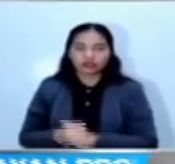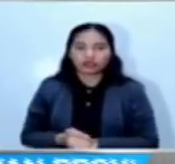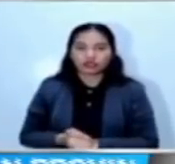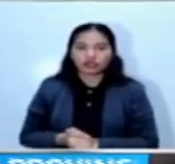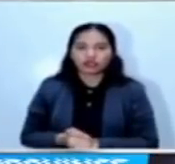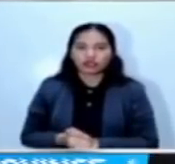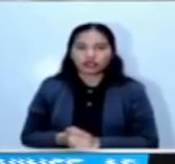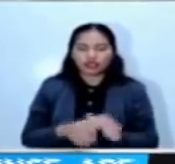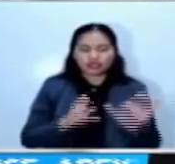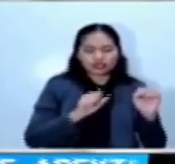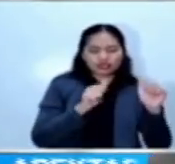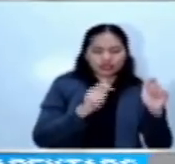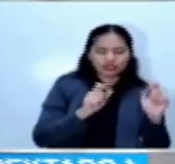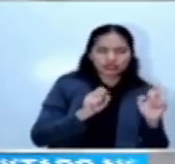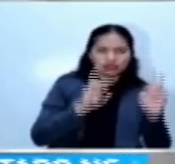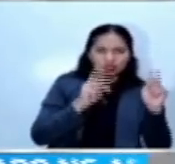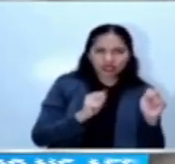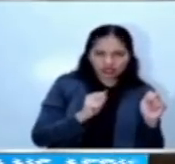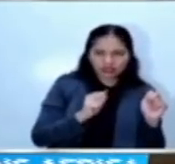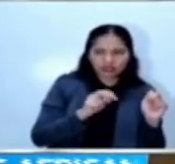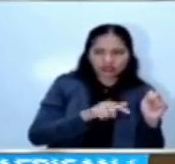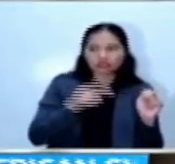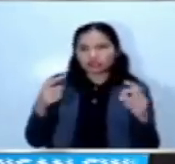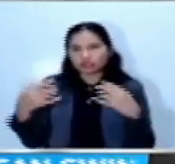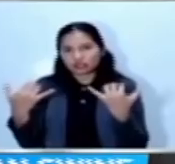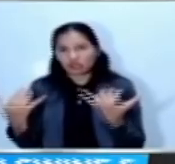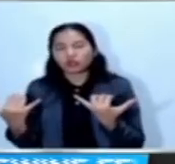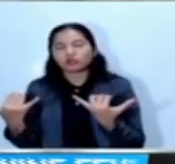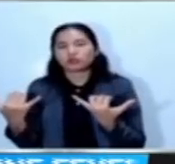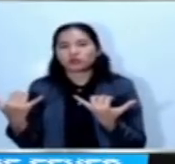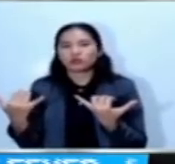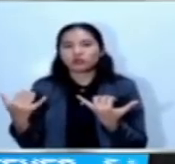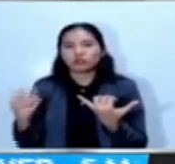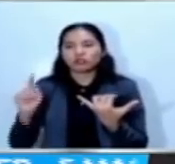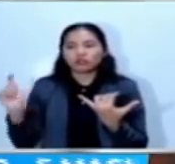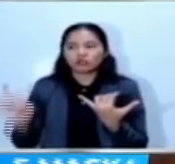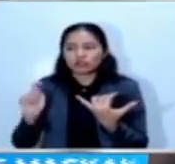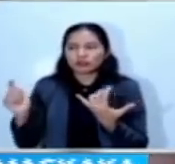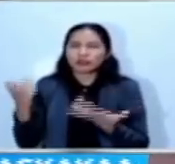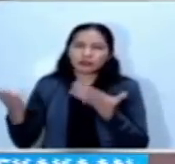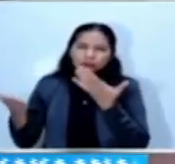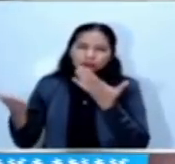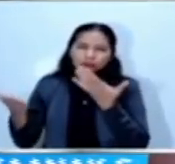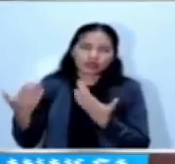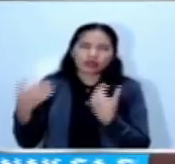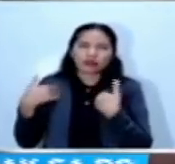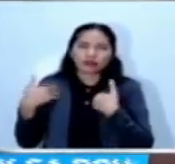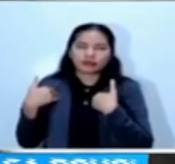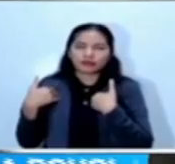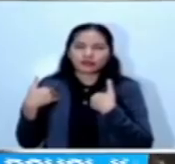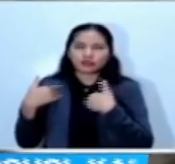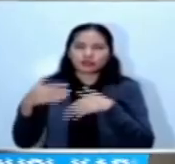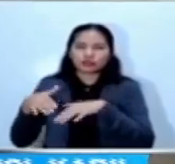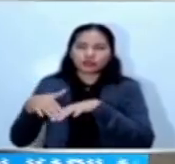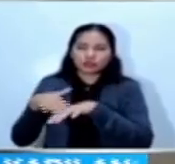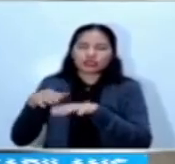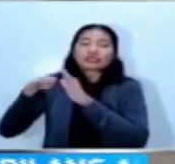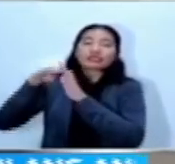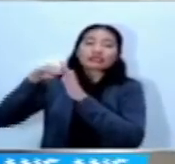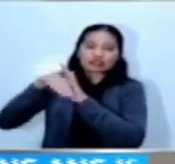ang in-expect natin, medyo mababa yung bilang ng kaso mamaya. Baka mga 12 to 14,000. Today lang yan. Pero